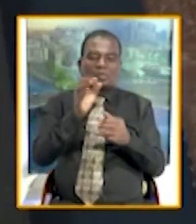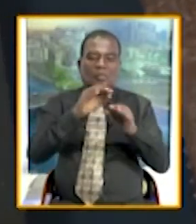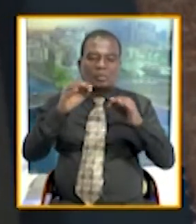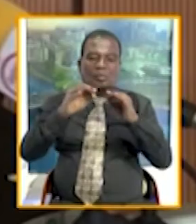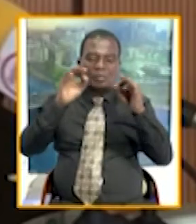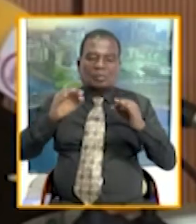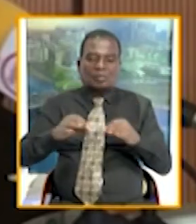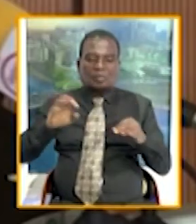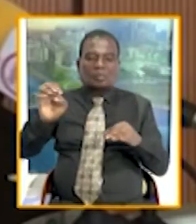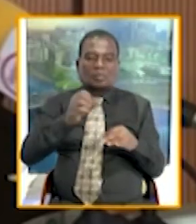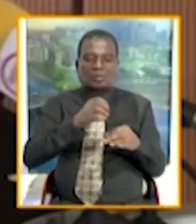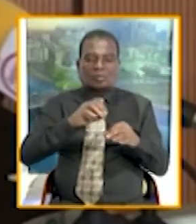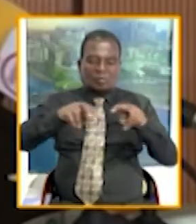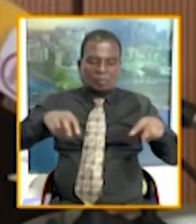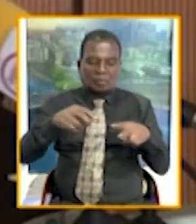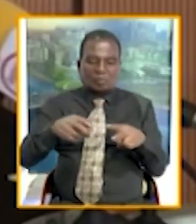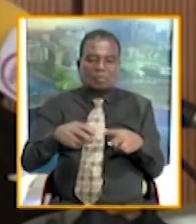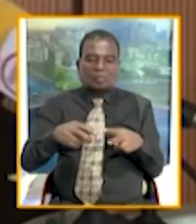contrôle d'identité.